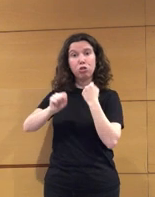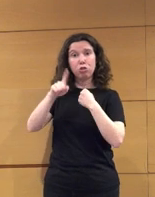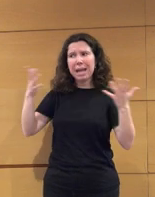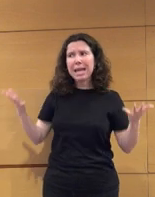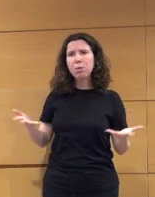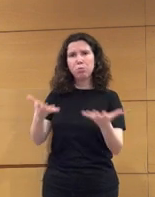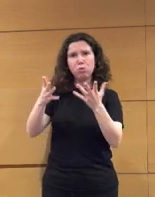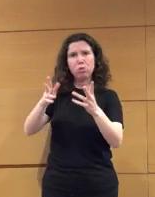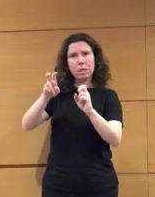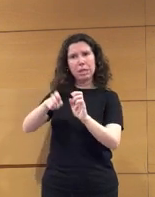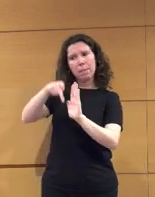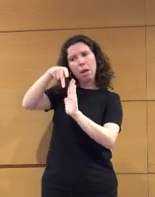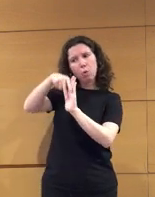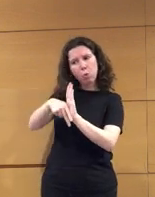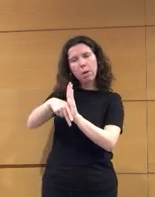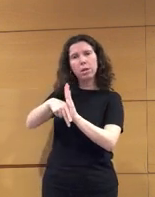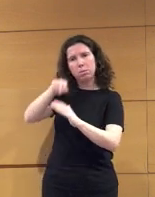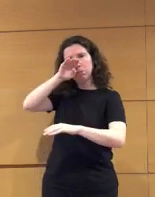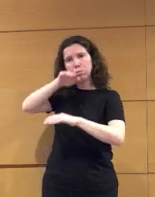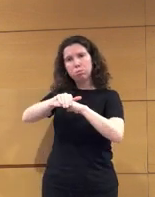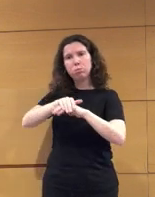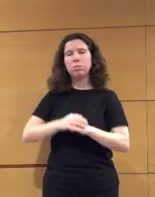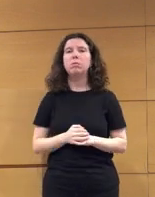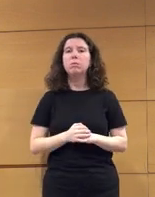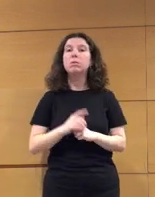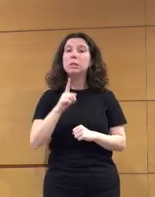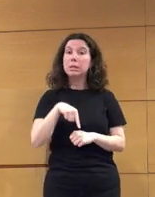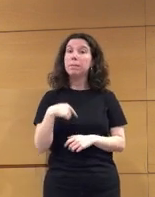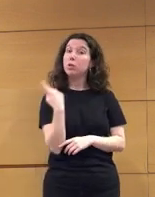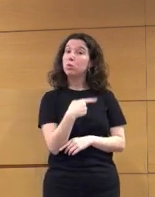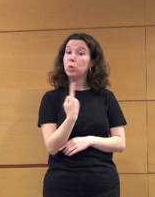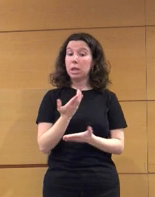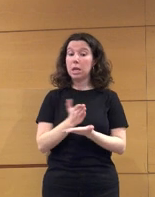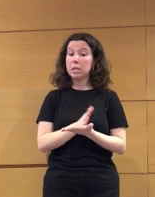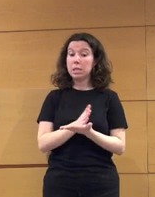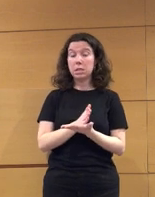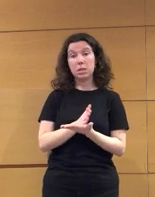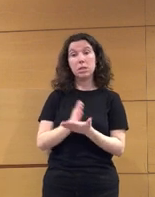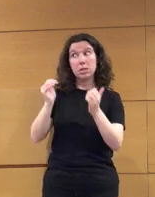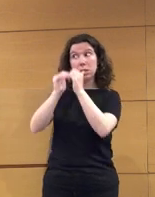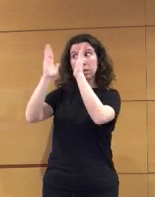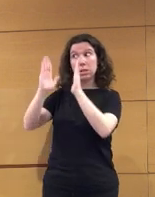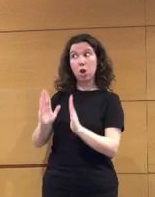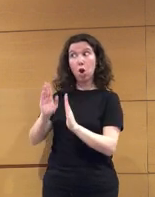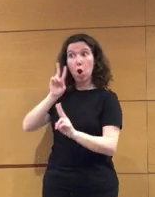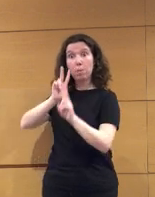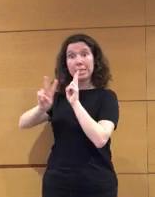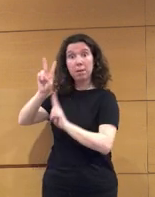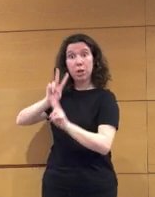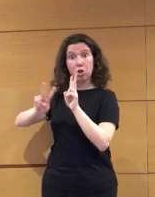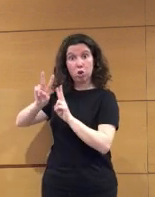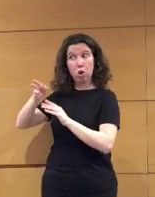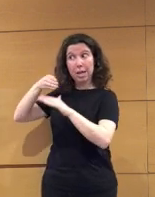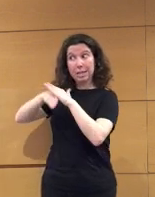compliment. També som els interlocutors amb l'Observatori d'Accessibilitat a nivell de